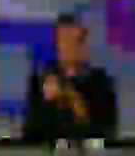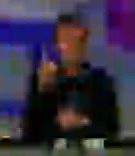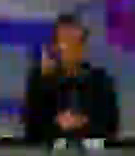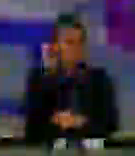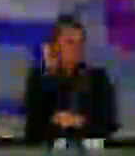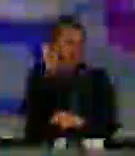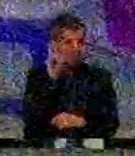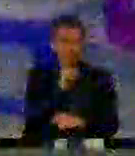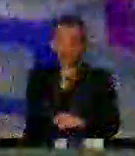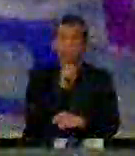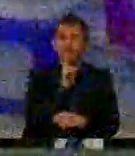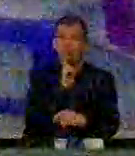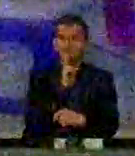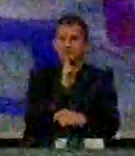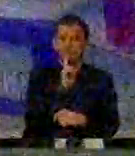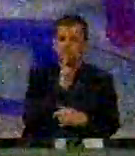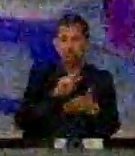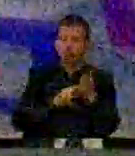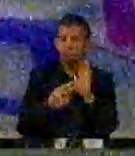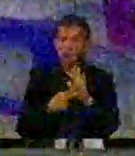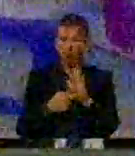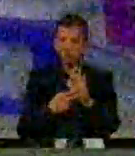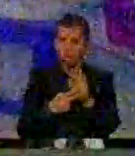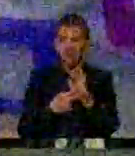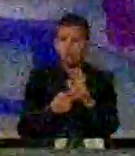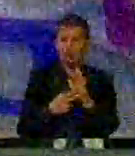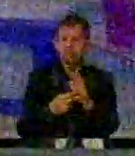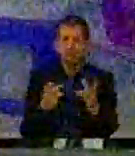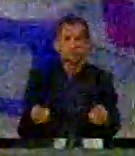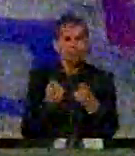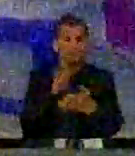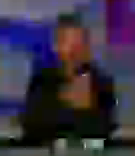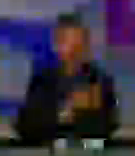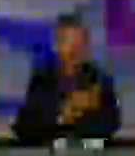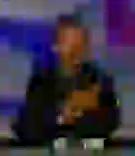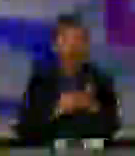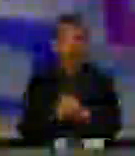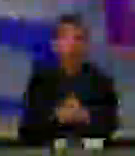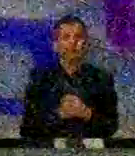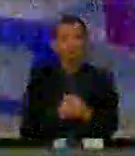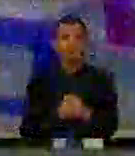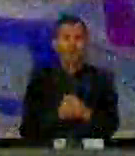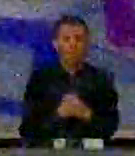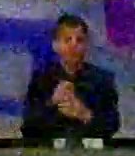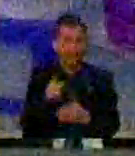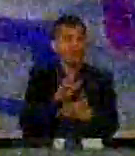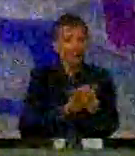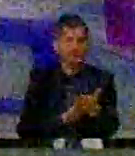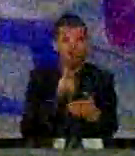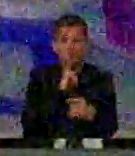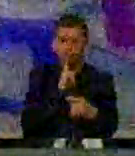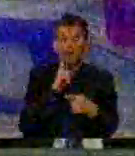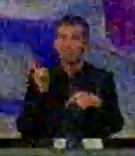dikasteri i cili shumë më pak i zhdosh me pas politizime, me bo shumë politik në fillim të mandatit të tij. Pra fillimisht zoti Shala shkarkoi të